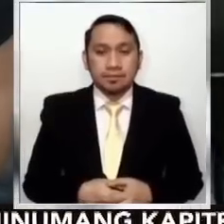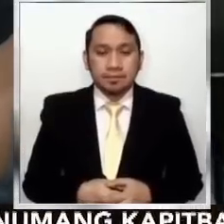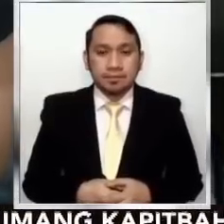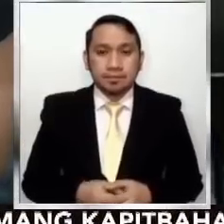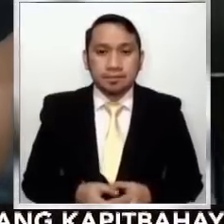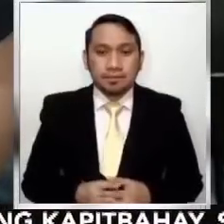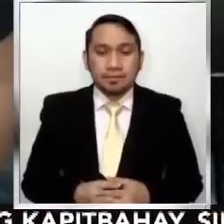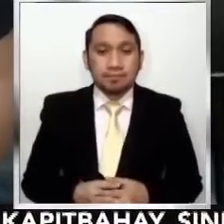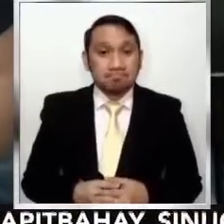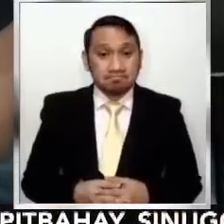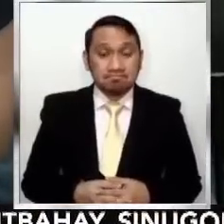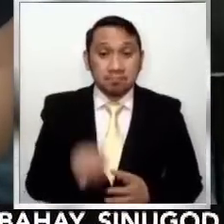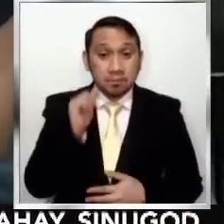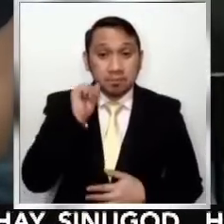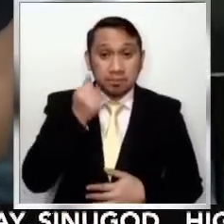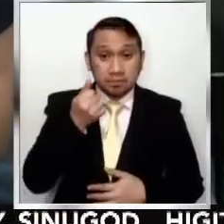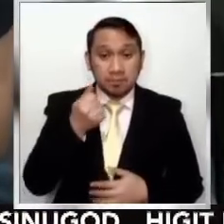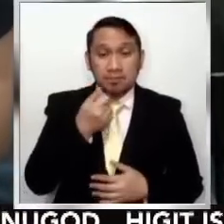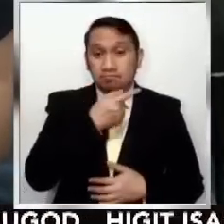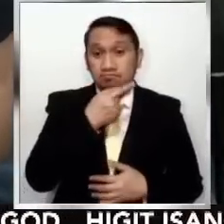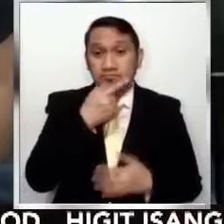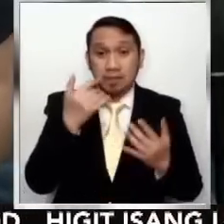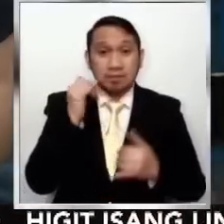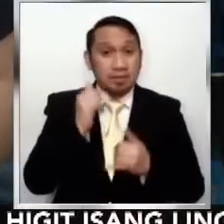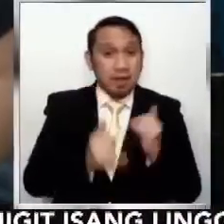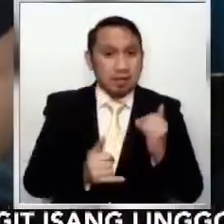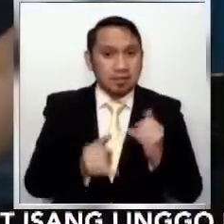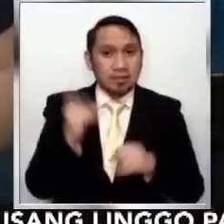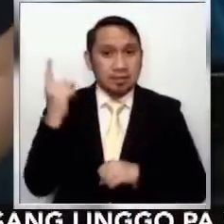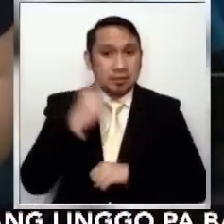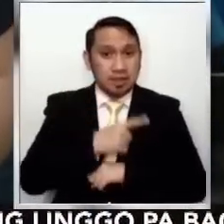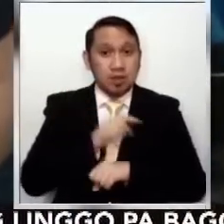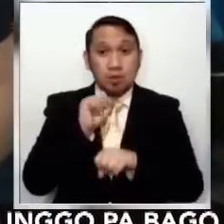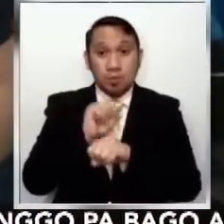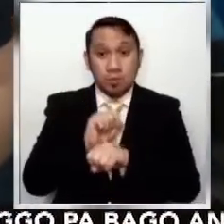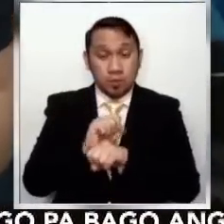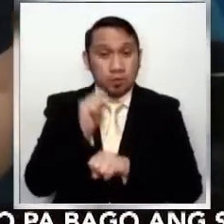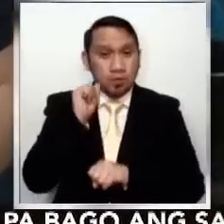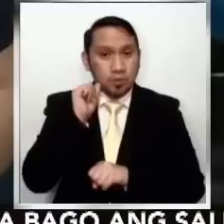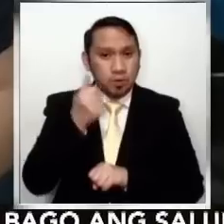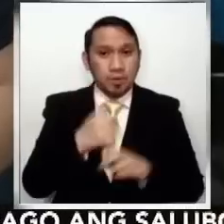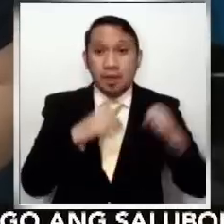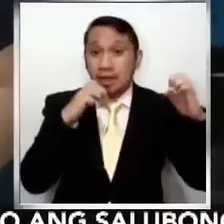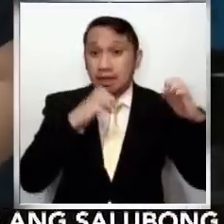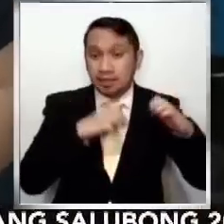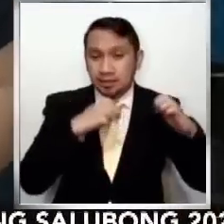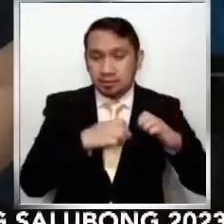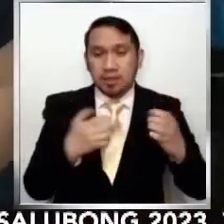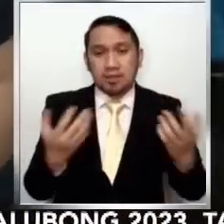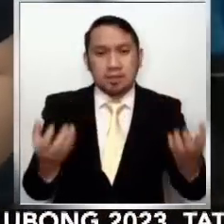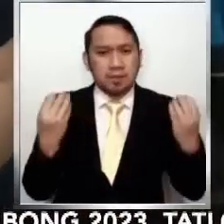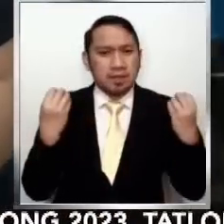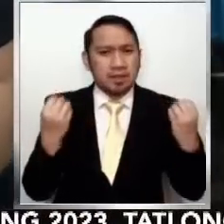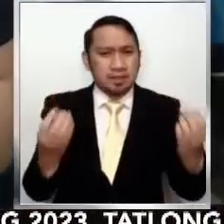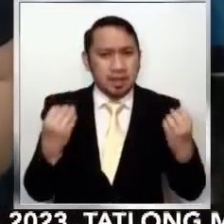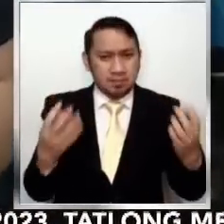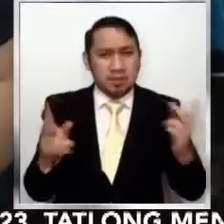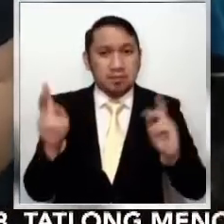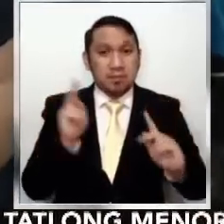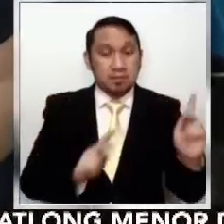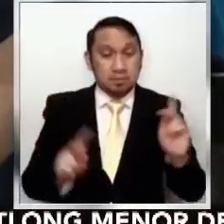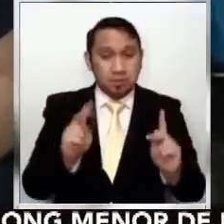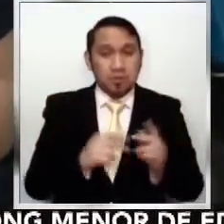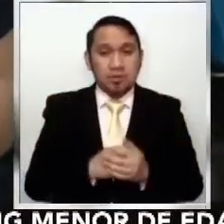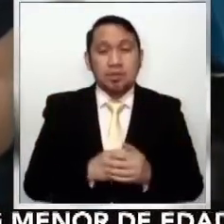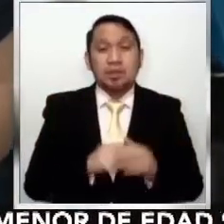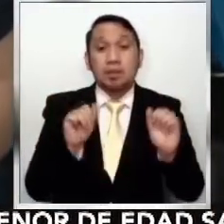Iban bukas, dahil huling araw ng trabaho ngayong linggong ito, ay inaasahan ang kasagsagan ng dami ng mga pasahero na maari raw umabot